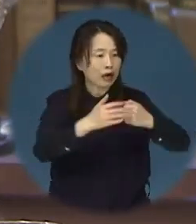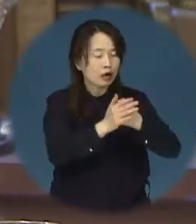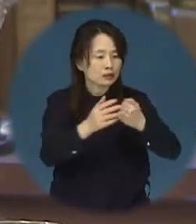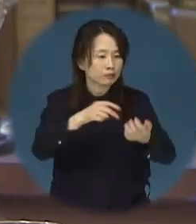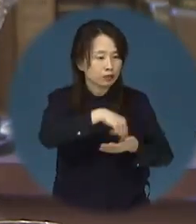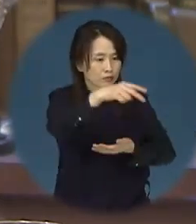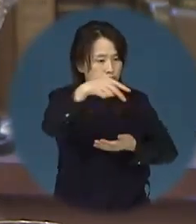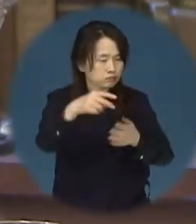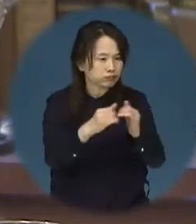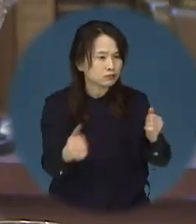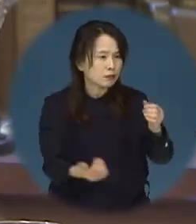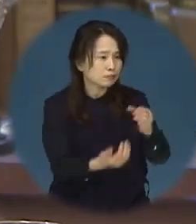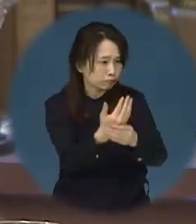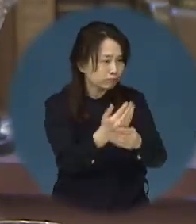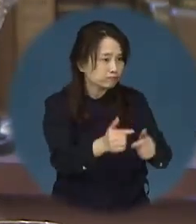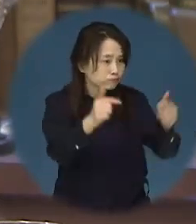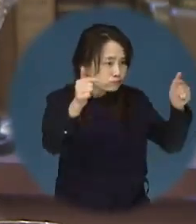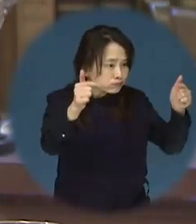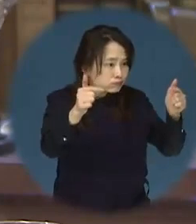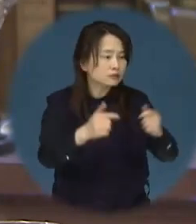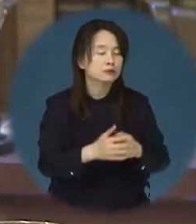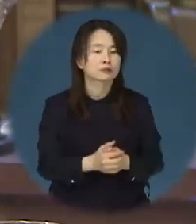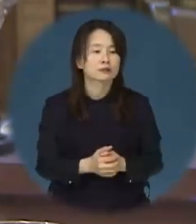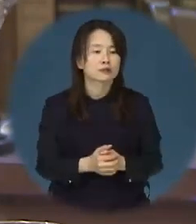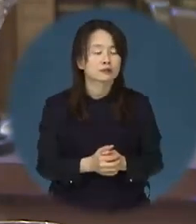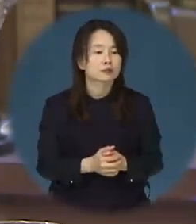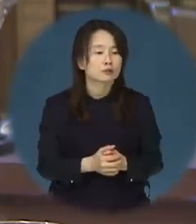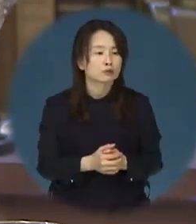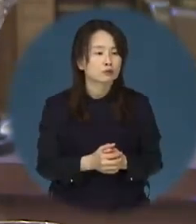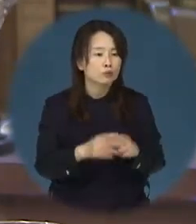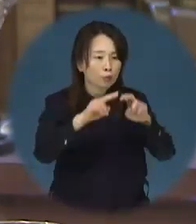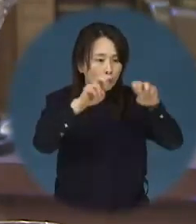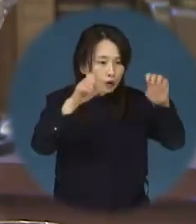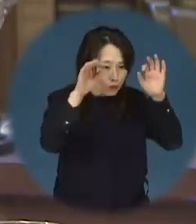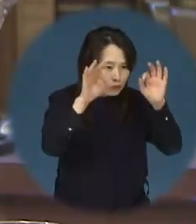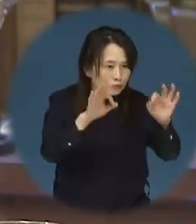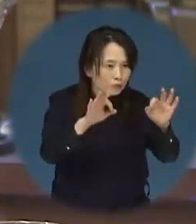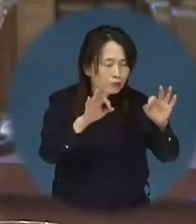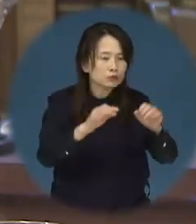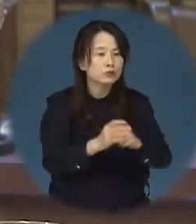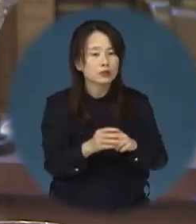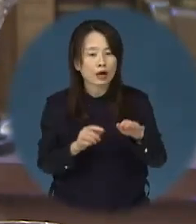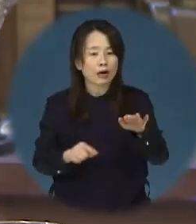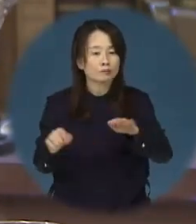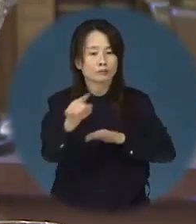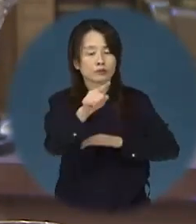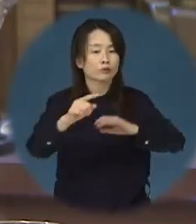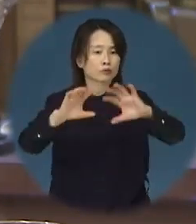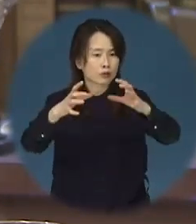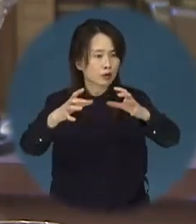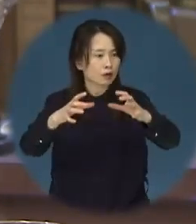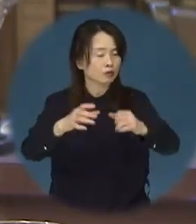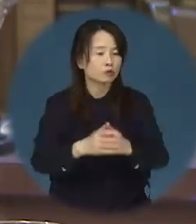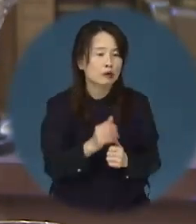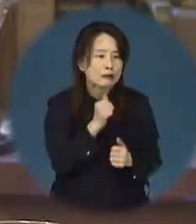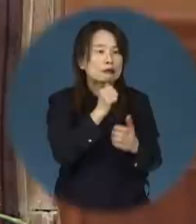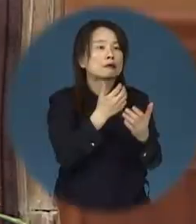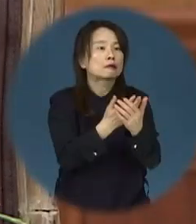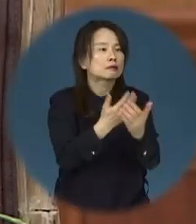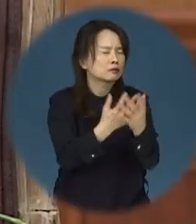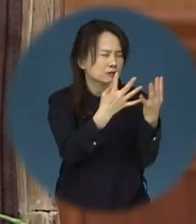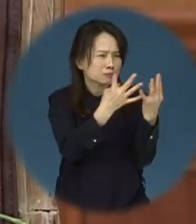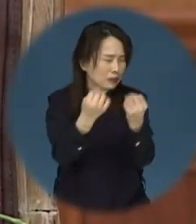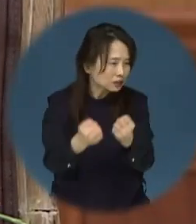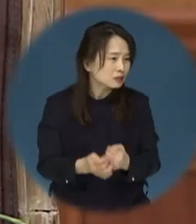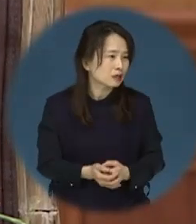대한 대책을 세워야 되겠구나. 네. 그리고 또 알고 보니 우리보다 훨씬 앞섰다는 그 선진국들에도 그렇게 많은 노숙인들이 있더라.